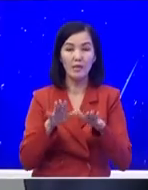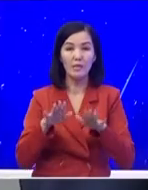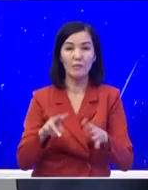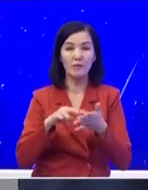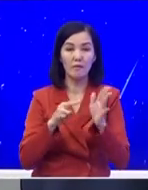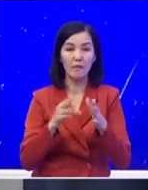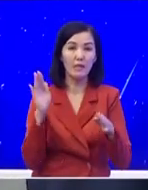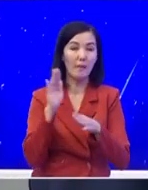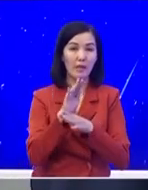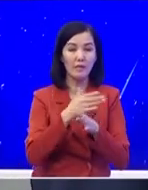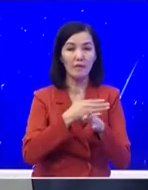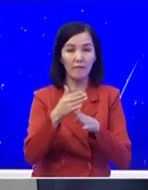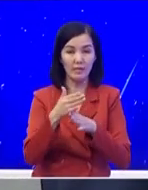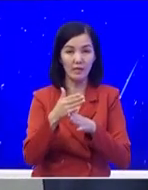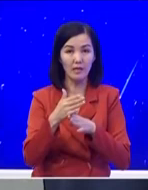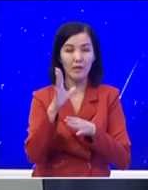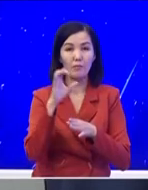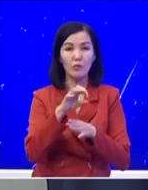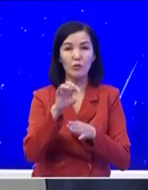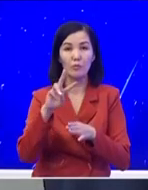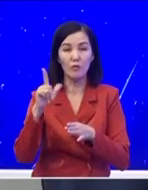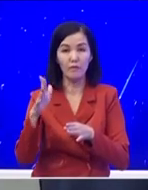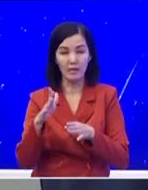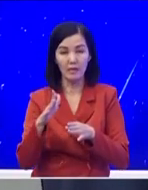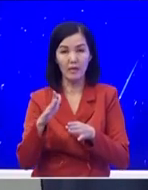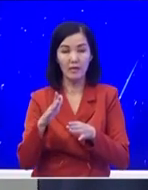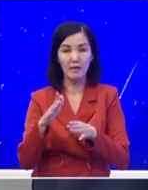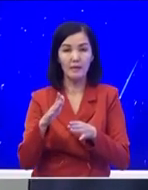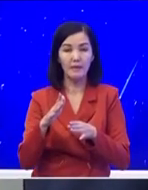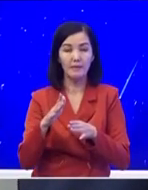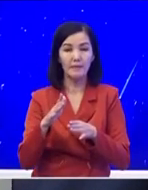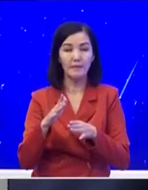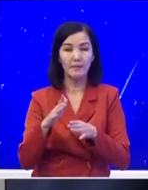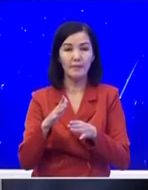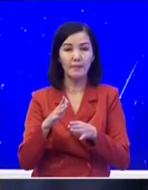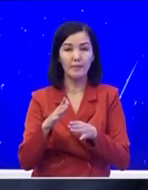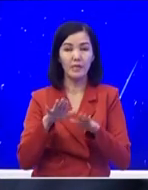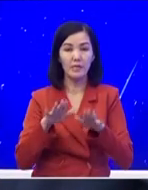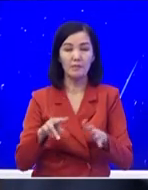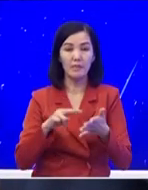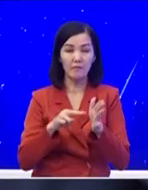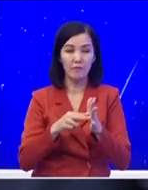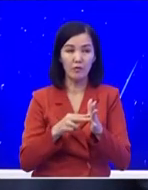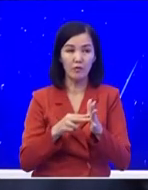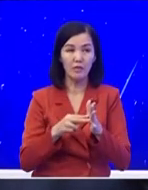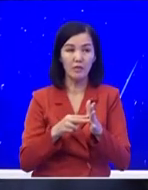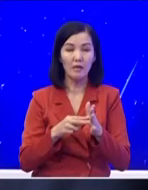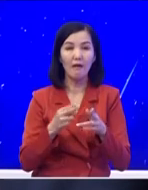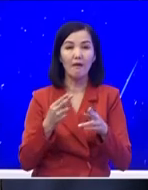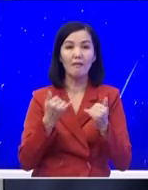бюджета дополнительно выделено 500 миллионов тенге из местного бюджета